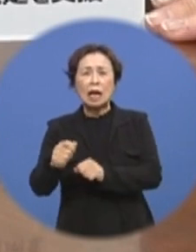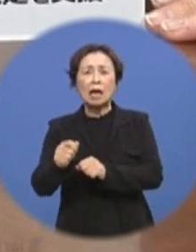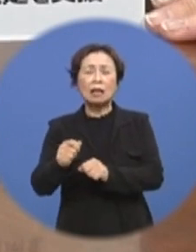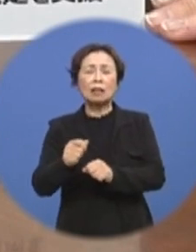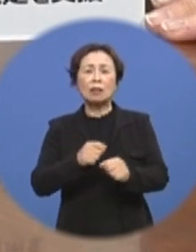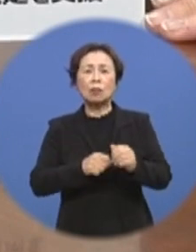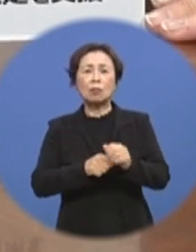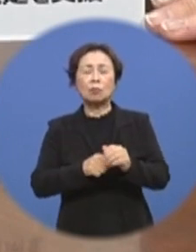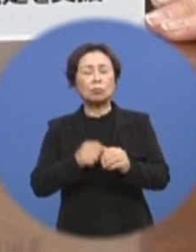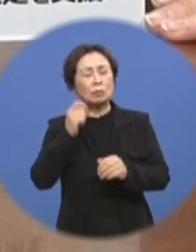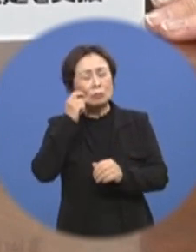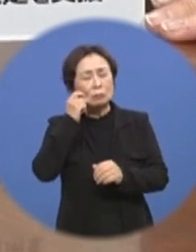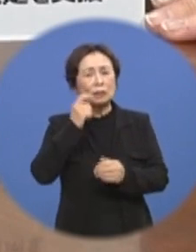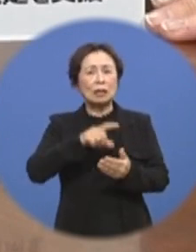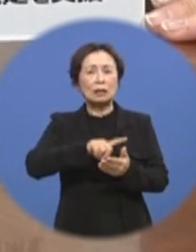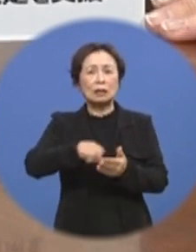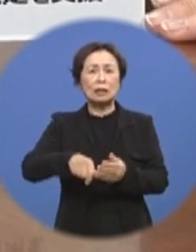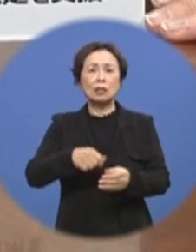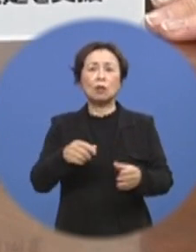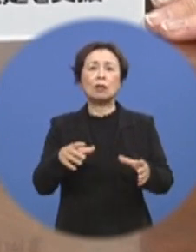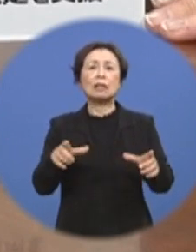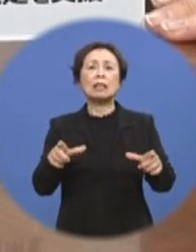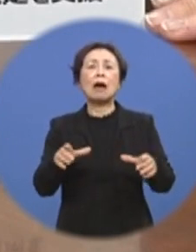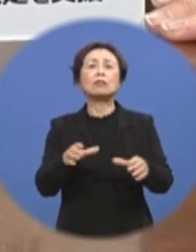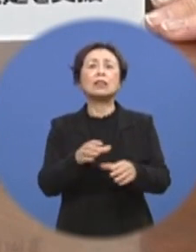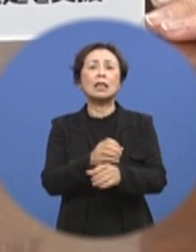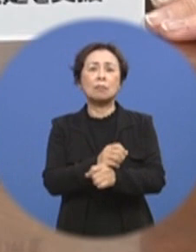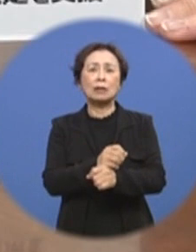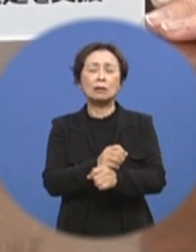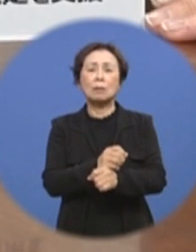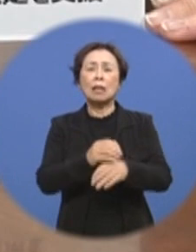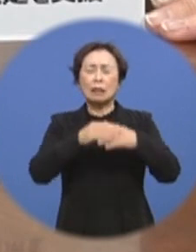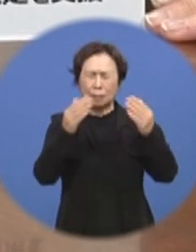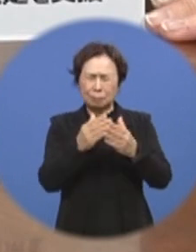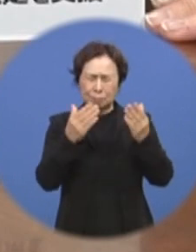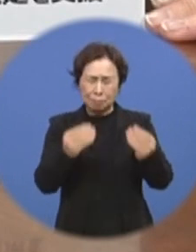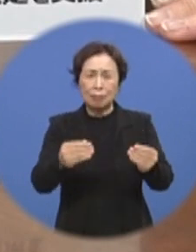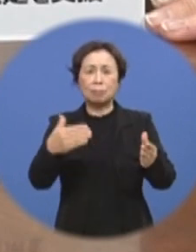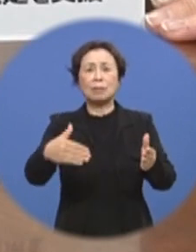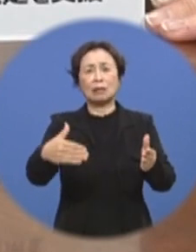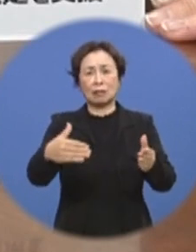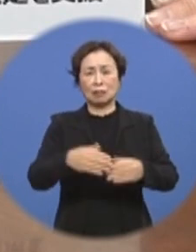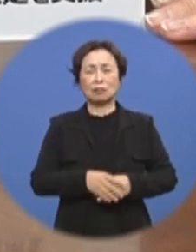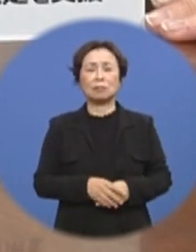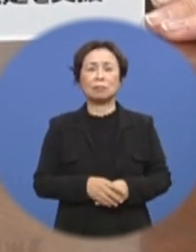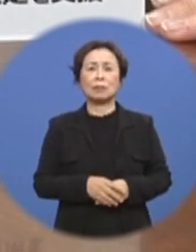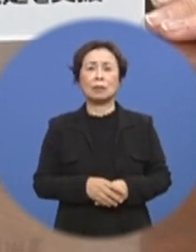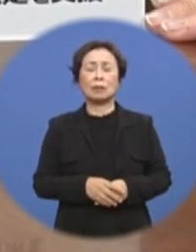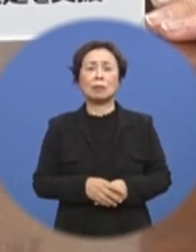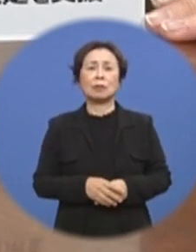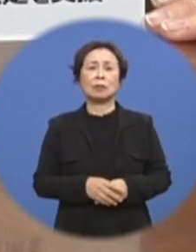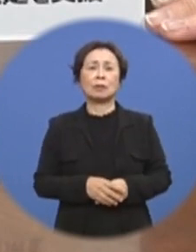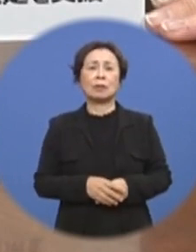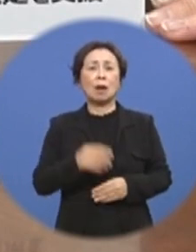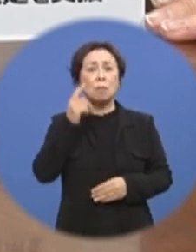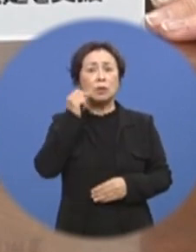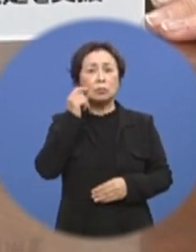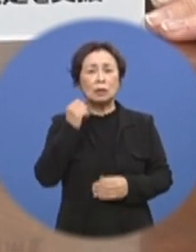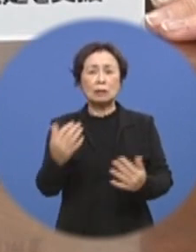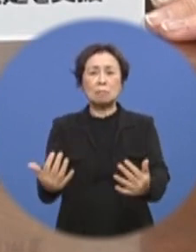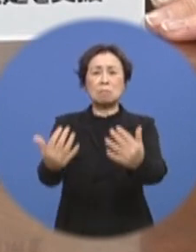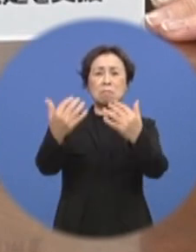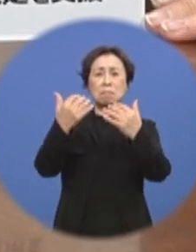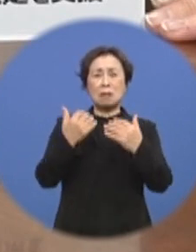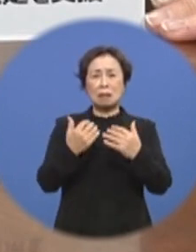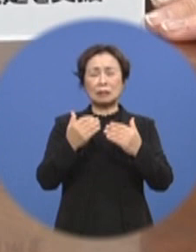きましたねこれ見ていたと思うだけどまだ完成してないそれから津波が起こって家屋敷は